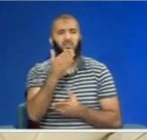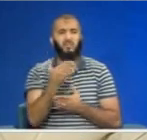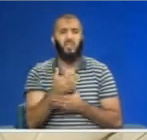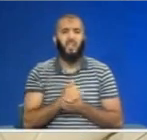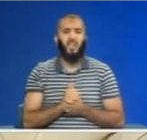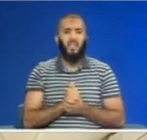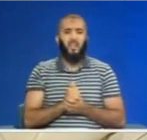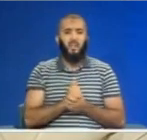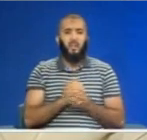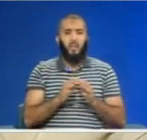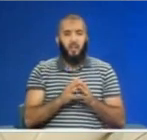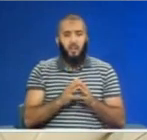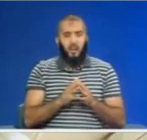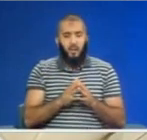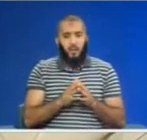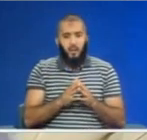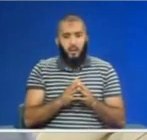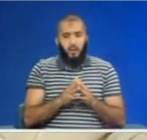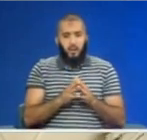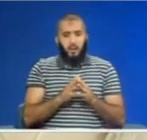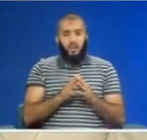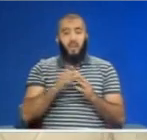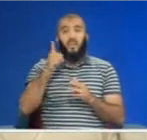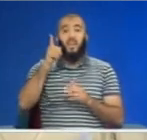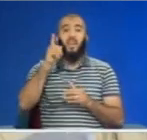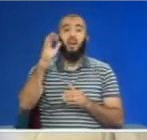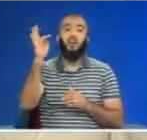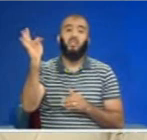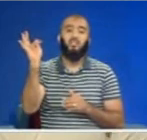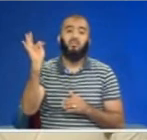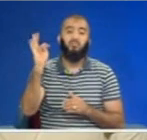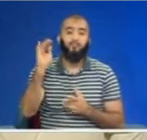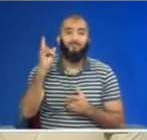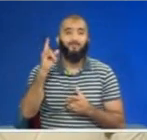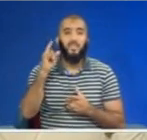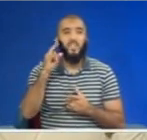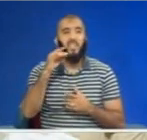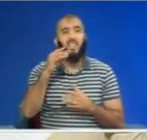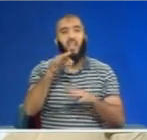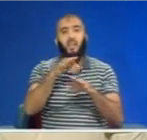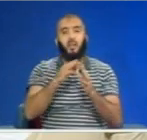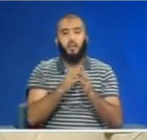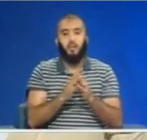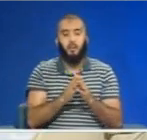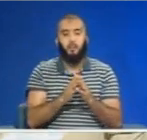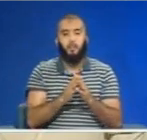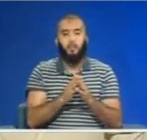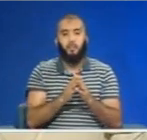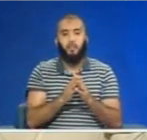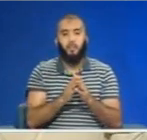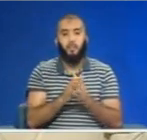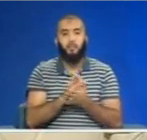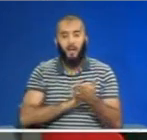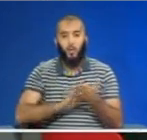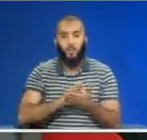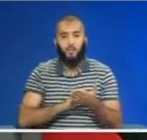من ذوي الأرحام وتدعى منهم إلى الأعراس، والأعراس هذه طيب. فيها منكرات. لا هي